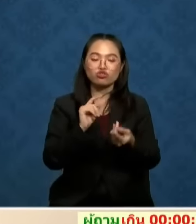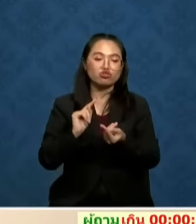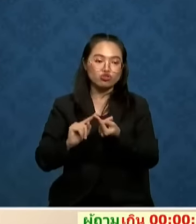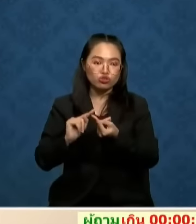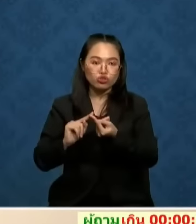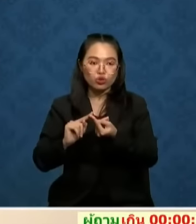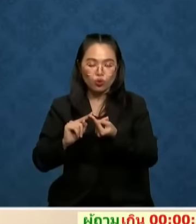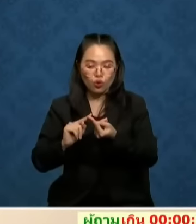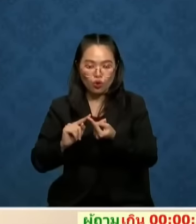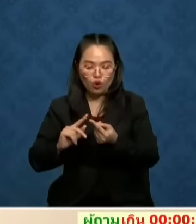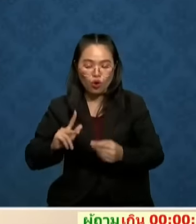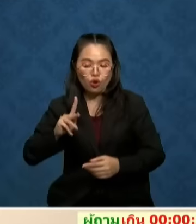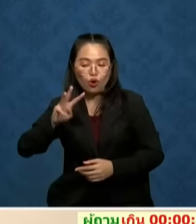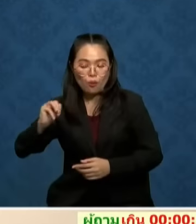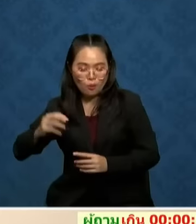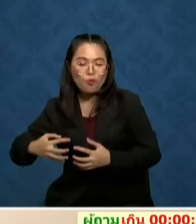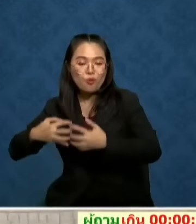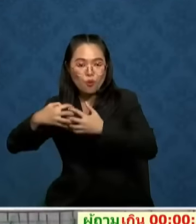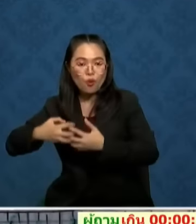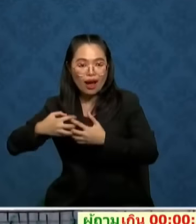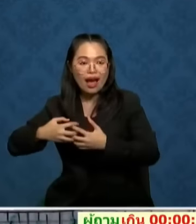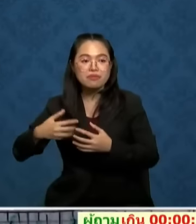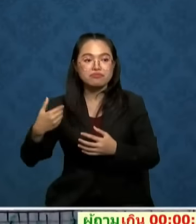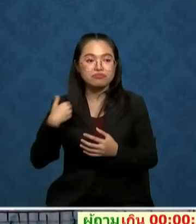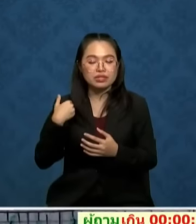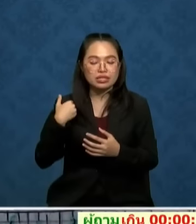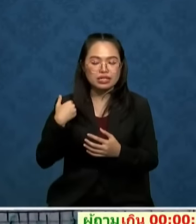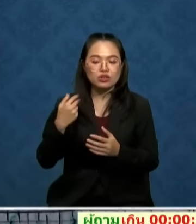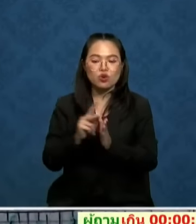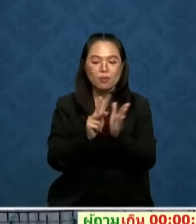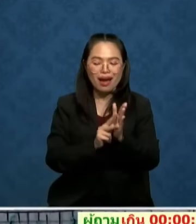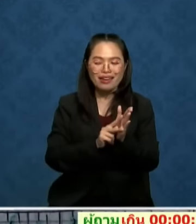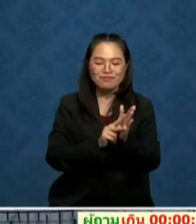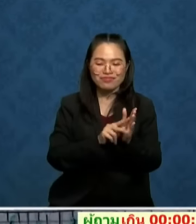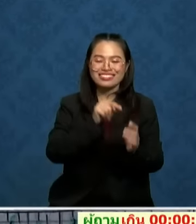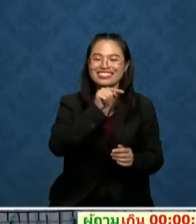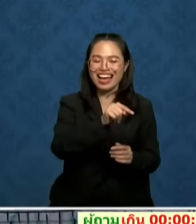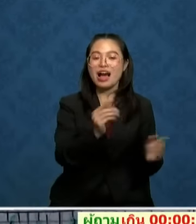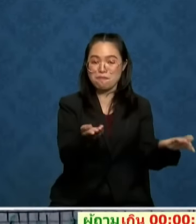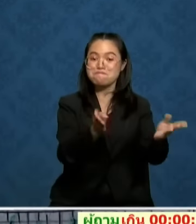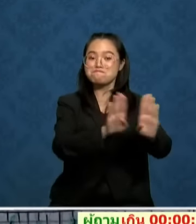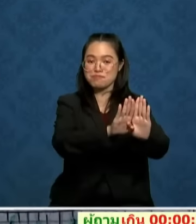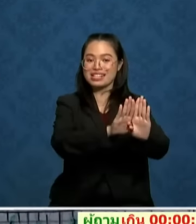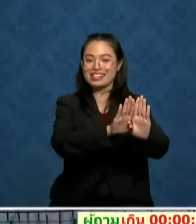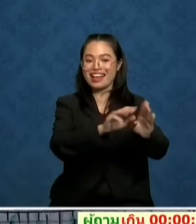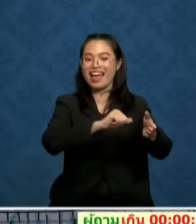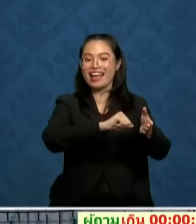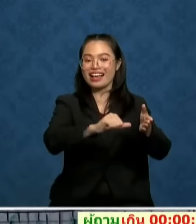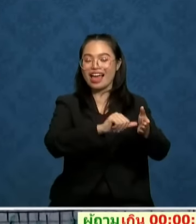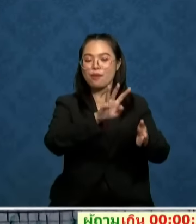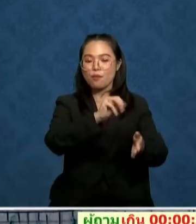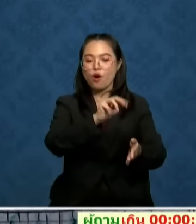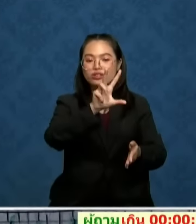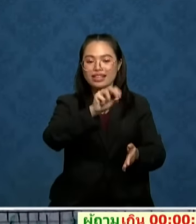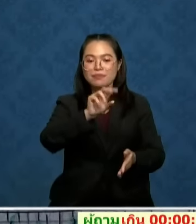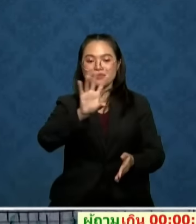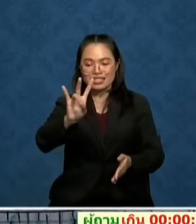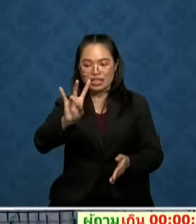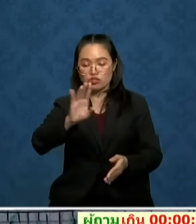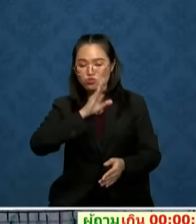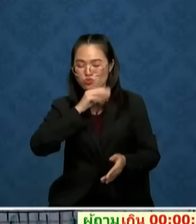างกรมโรงงานเองไม่ได้เพิกเฉยค่ะตอนนี้มีมาตรา37ให้ปิดปรับปรุงนะคะแล้วก็กำลังขอมาตรา39ในการปิดกิจการถ้